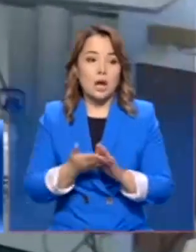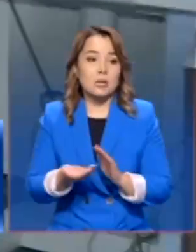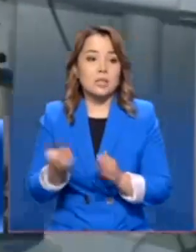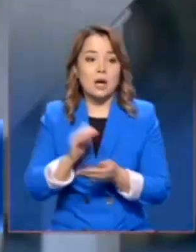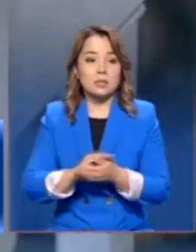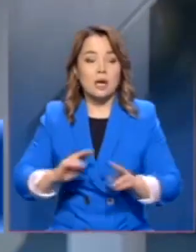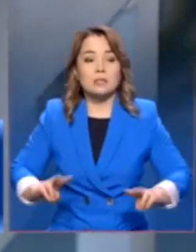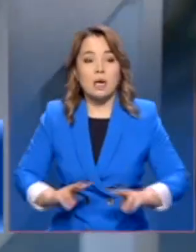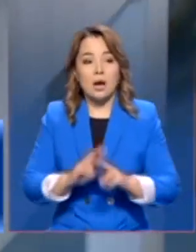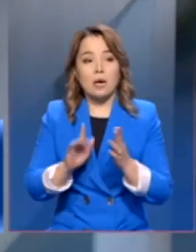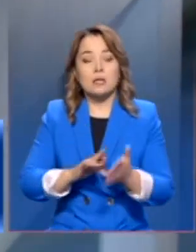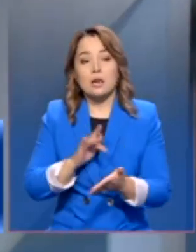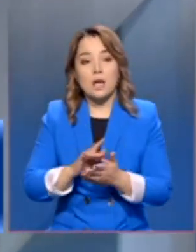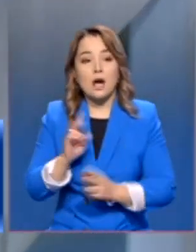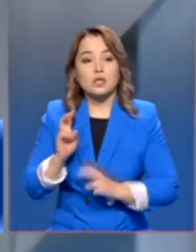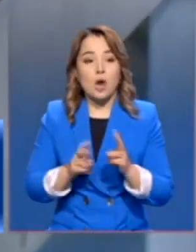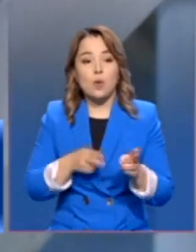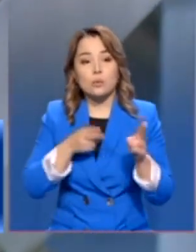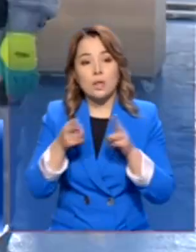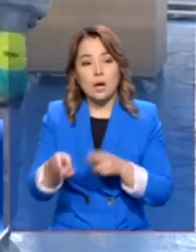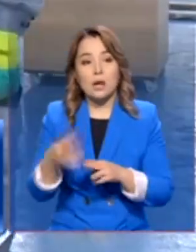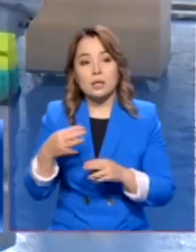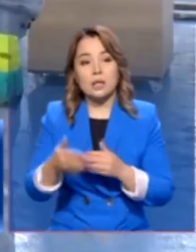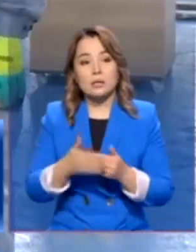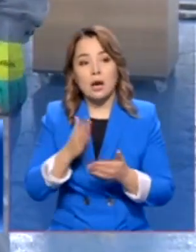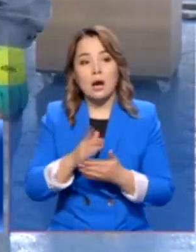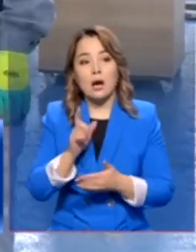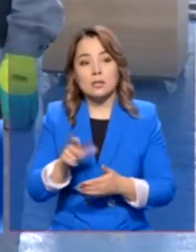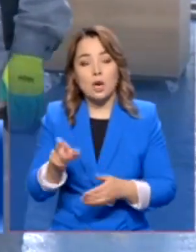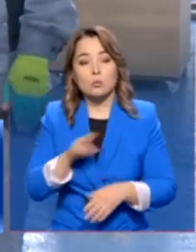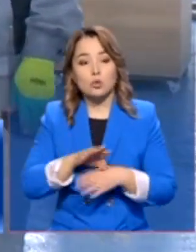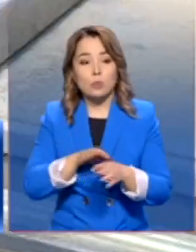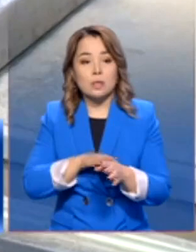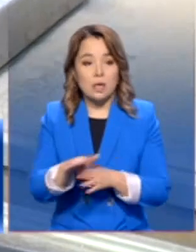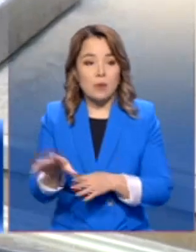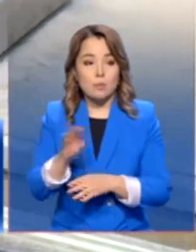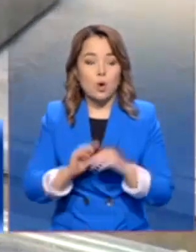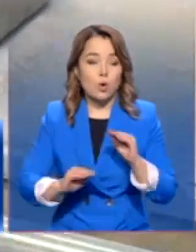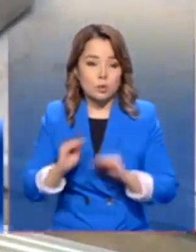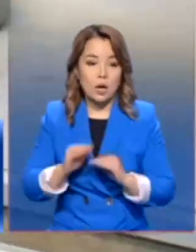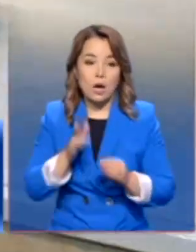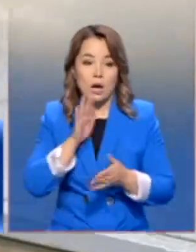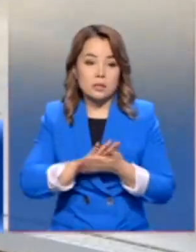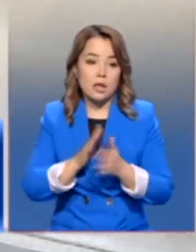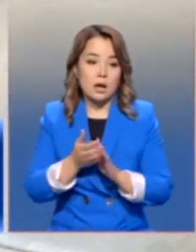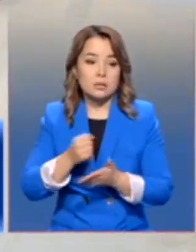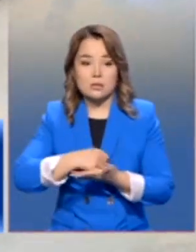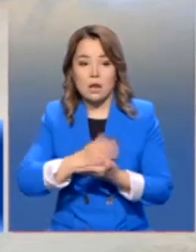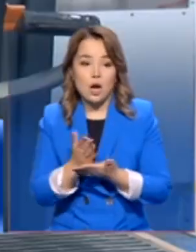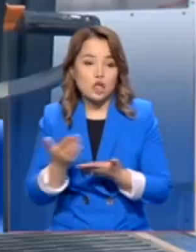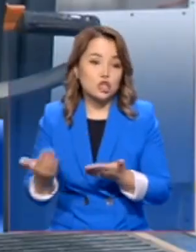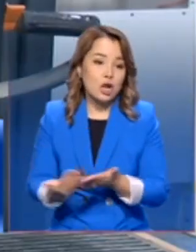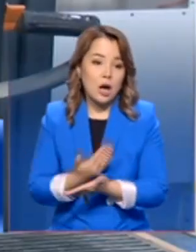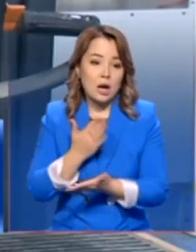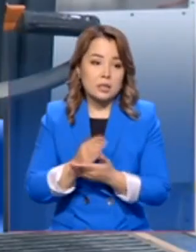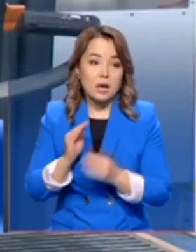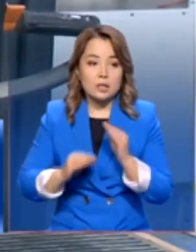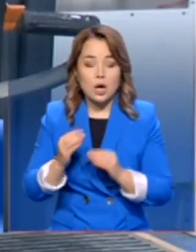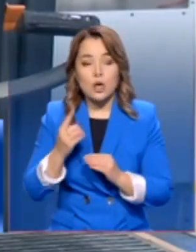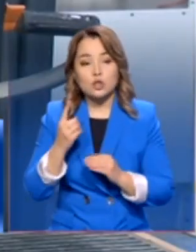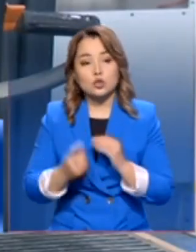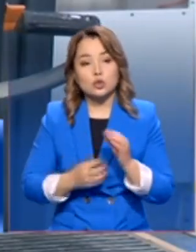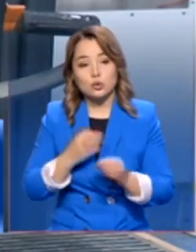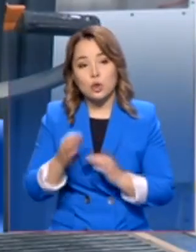үшін Елордадағы зауыттардың біріне бардық. 40-қа тарта адам жұмыс істейді, барлық құрылғылары заманауи, жаңа. Тәулігіне 100-деген